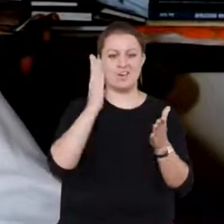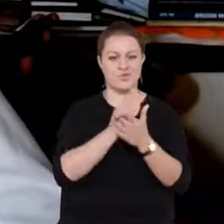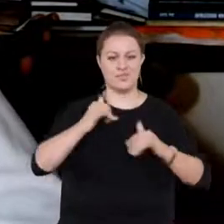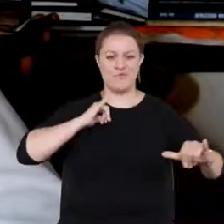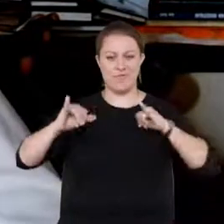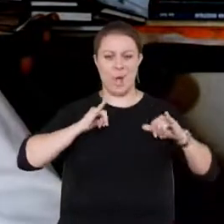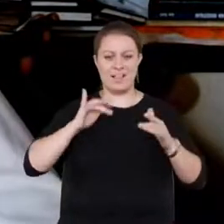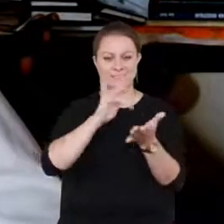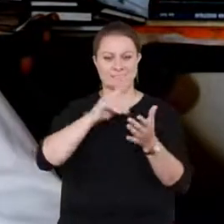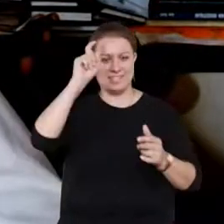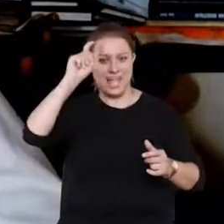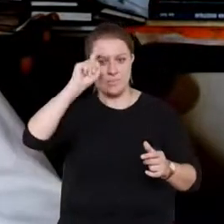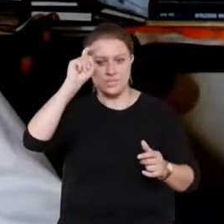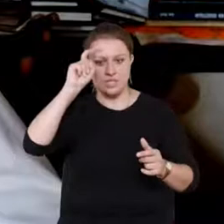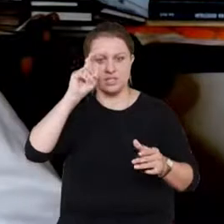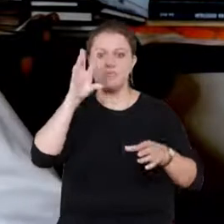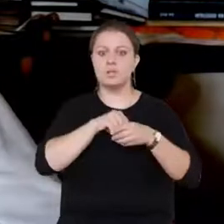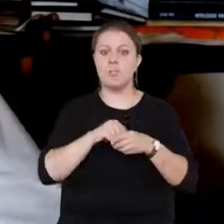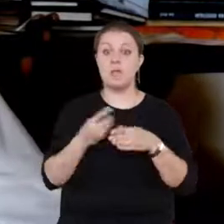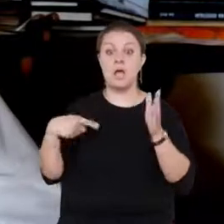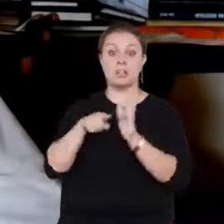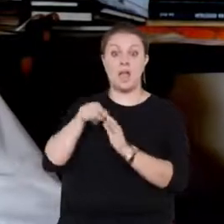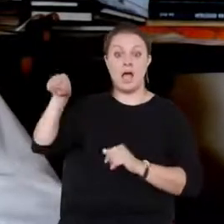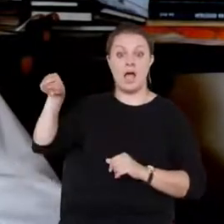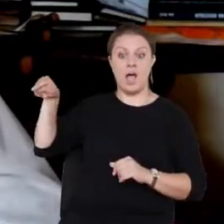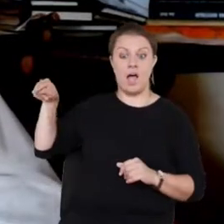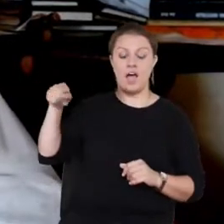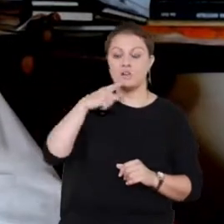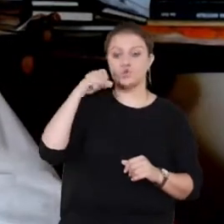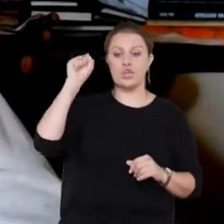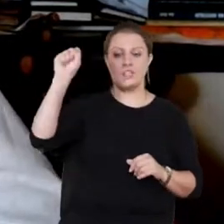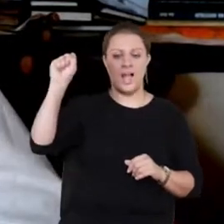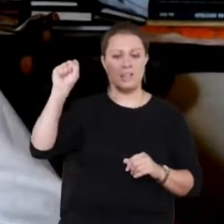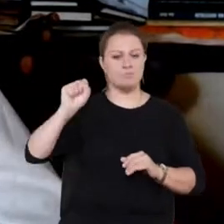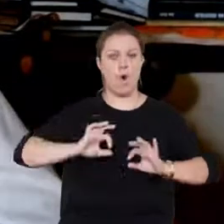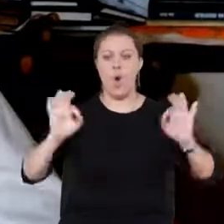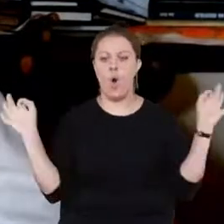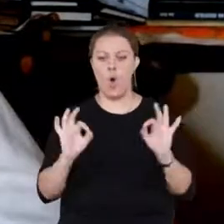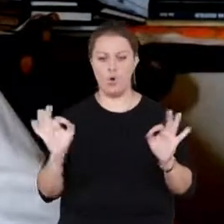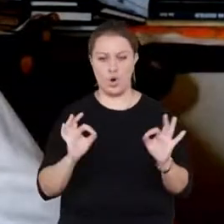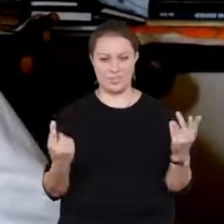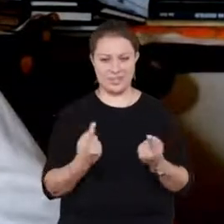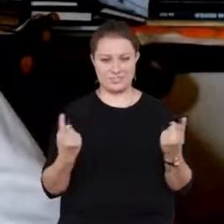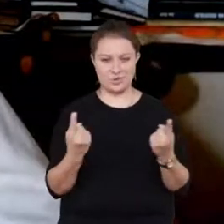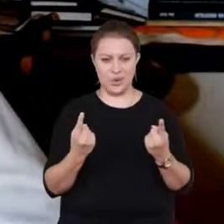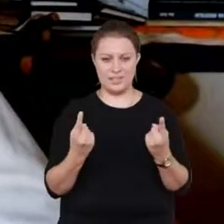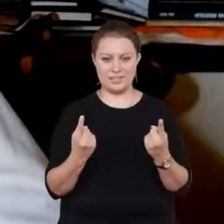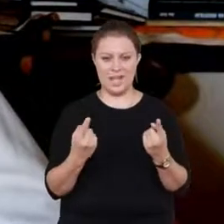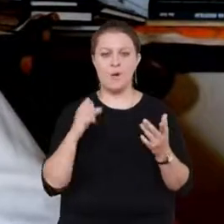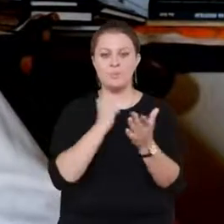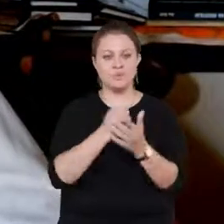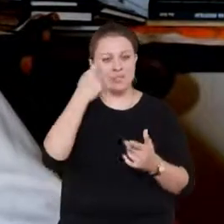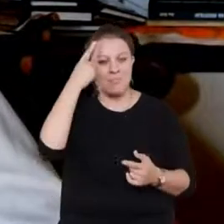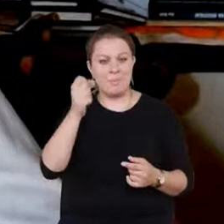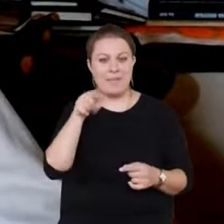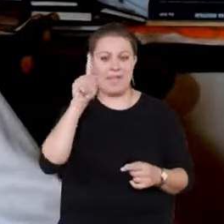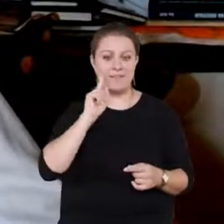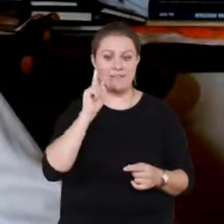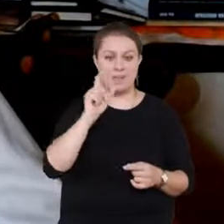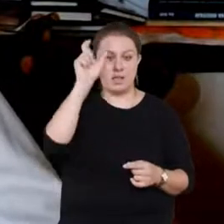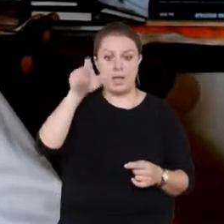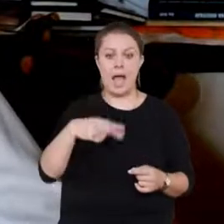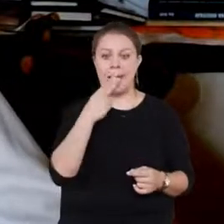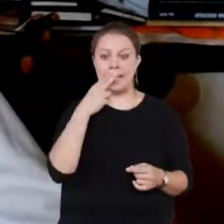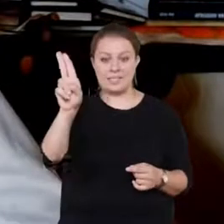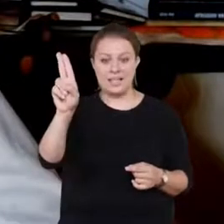Niemczech, no to jest dla socjalistów katastrofa w gruncie rzeczy, bo trzeba pamiętać, że Hitler w